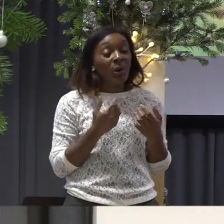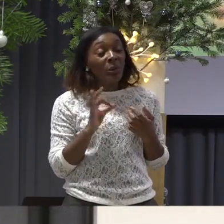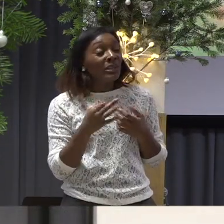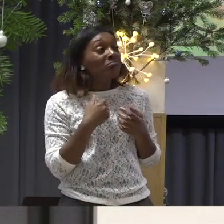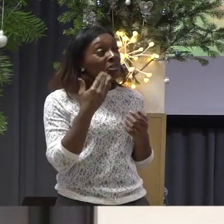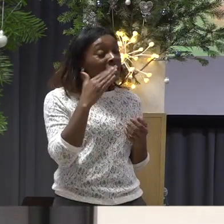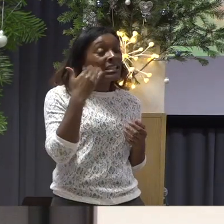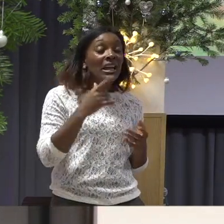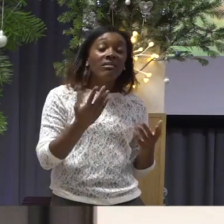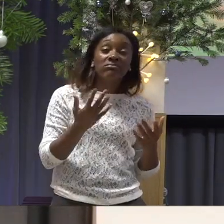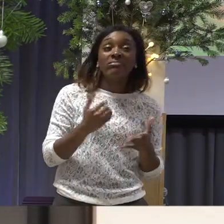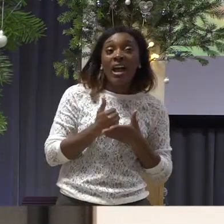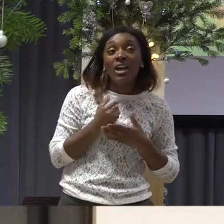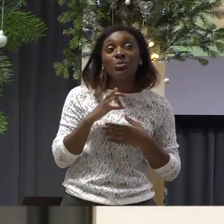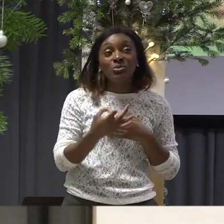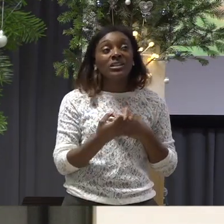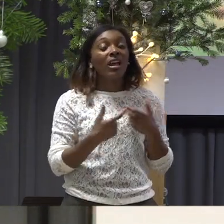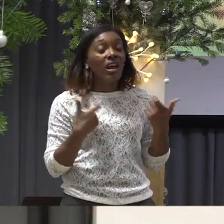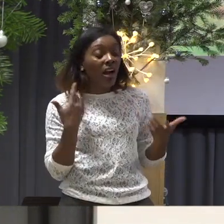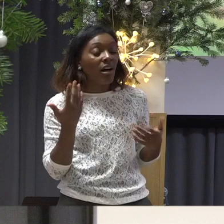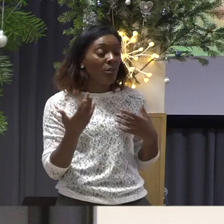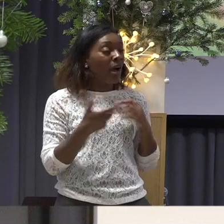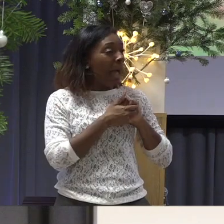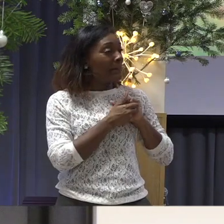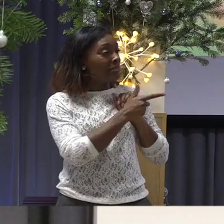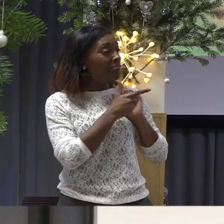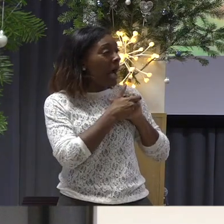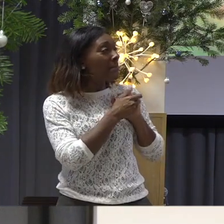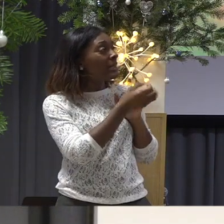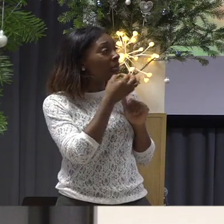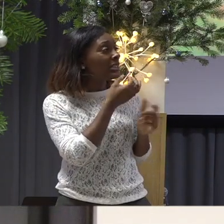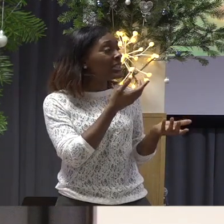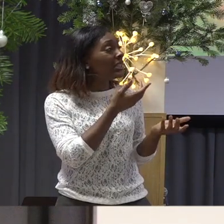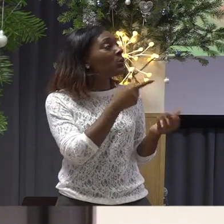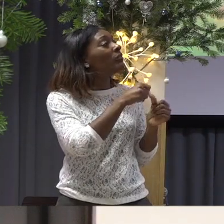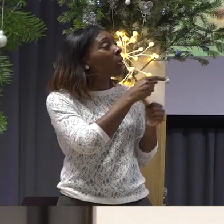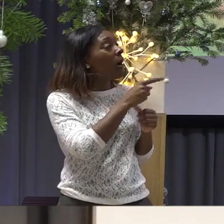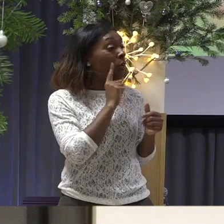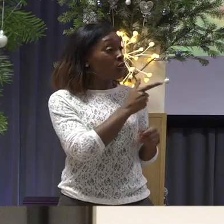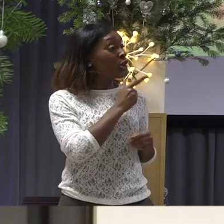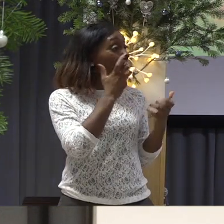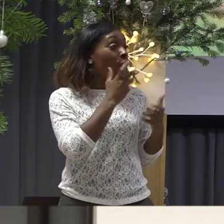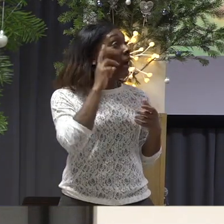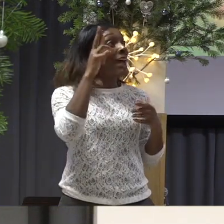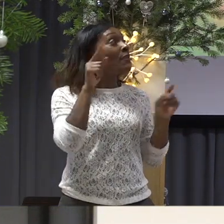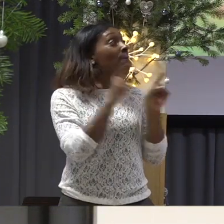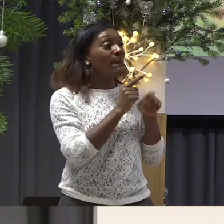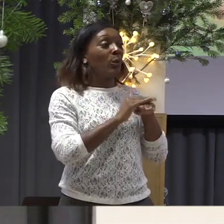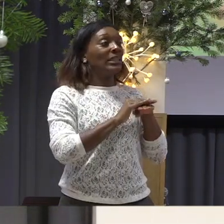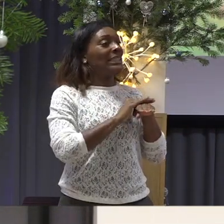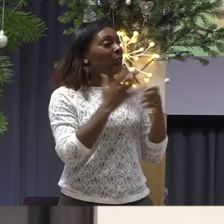lequel on faisait des rêves, hein, pour aller faire le droit à l'université, et puis plus tard devenir des politiciens, puis gagner aussi un peu